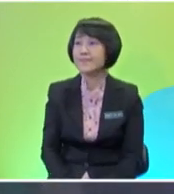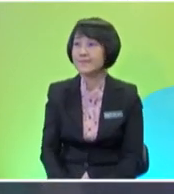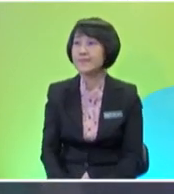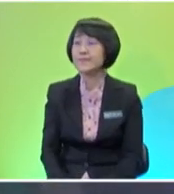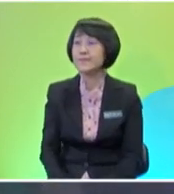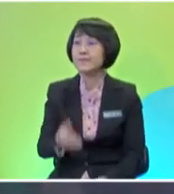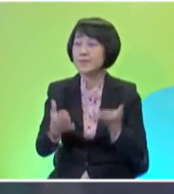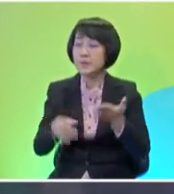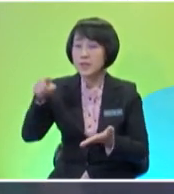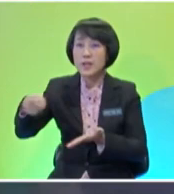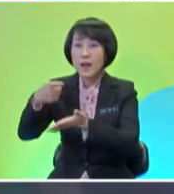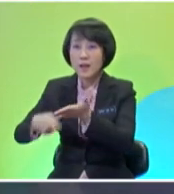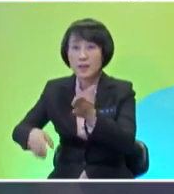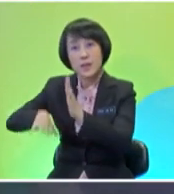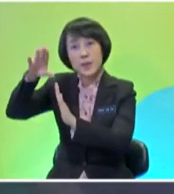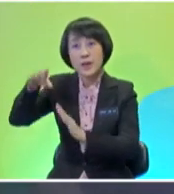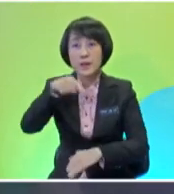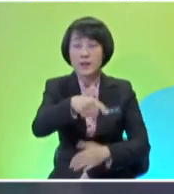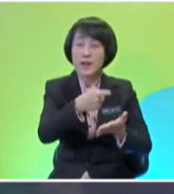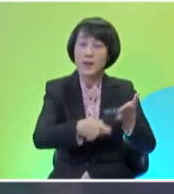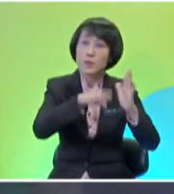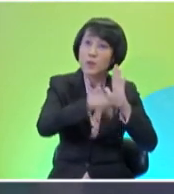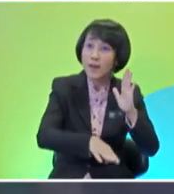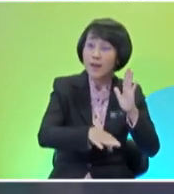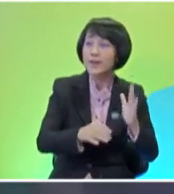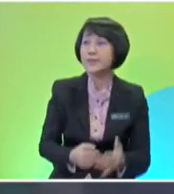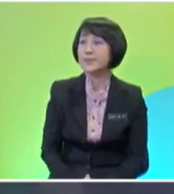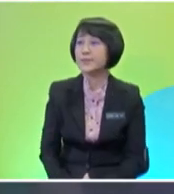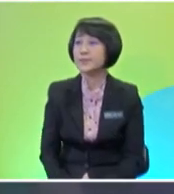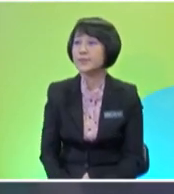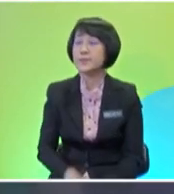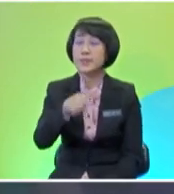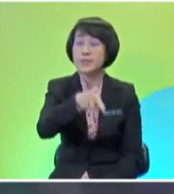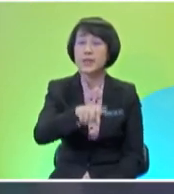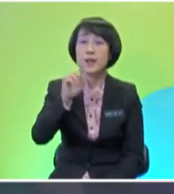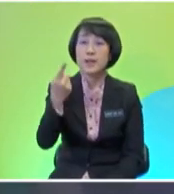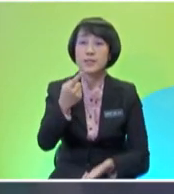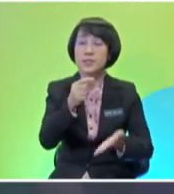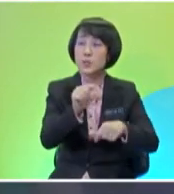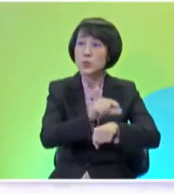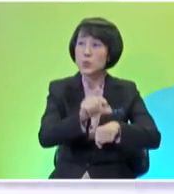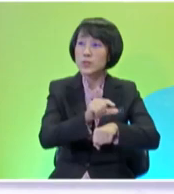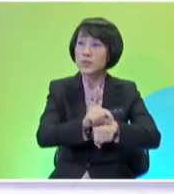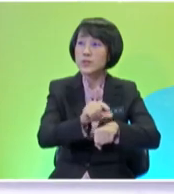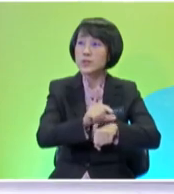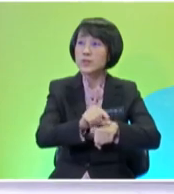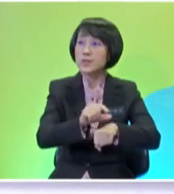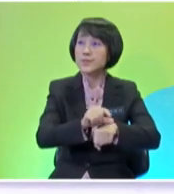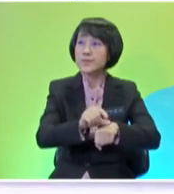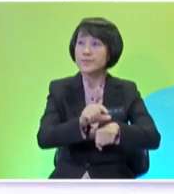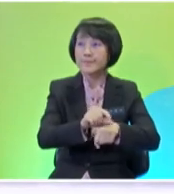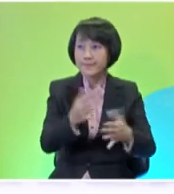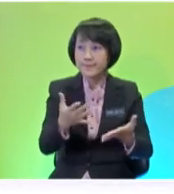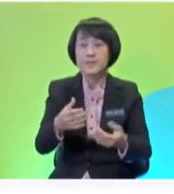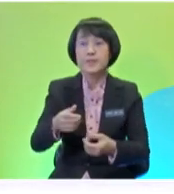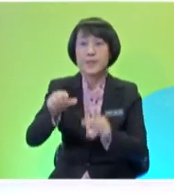yang ini. Mungkin Irfan boleh lihat kat sini. Okey, yang ini hanya guna buat lekap. Okey, yang ini kita ada batang aiskrim kat sini. Okey, contoh batang